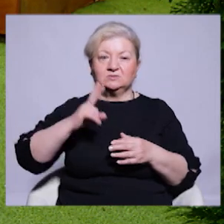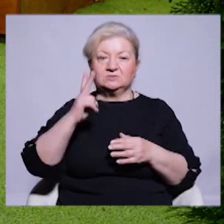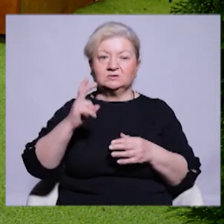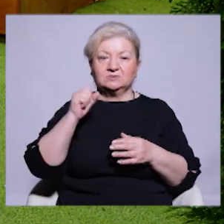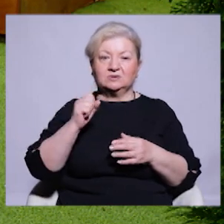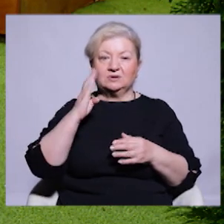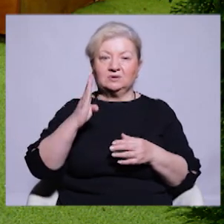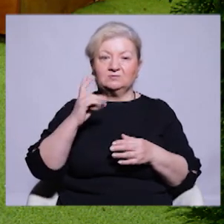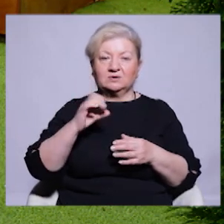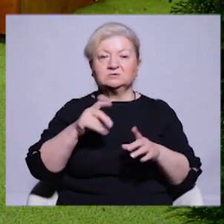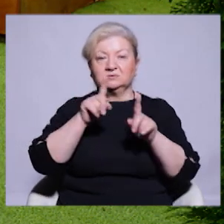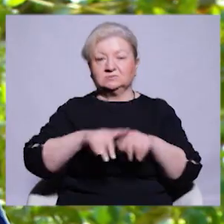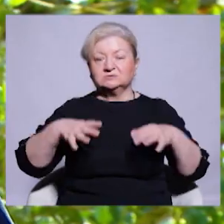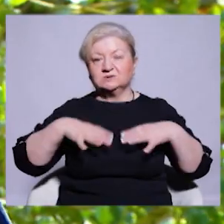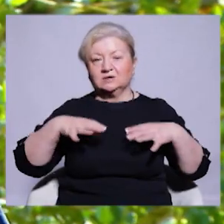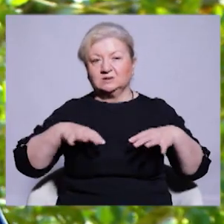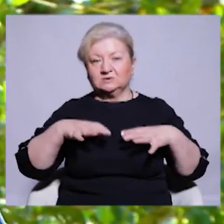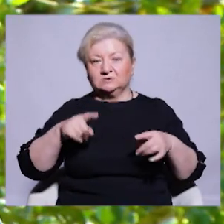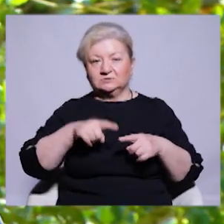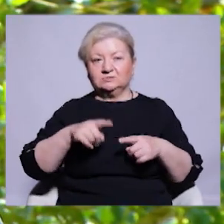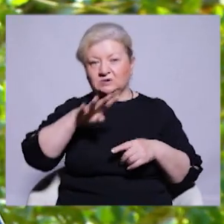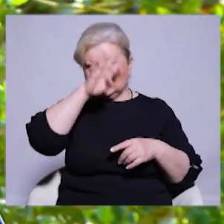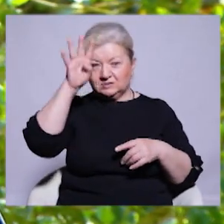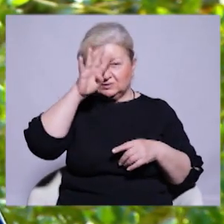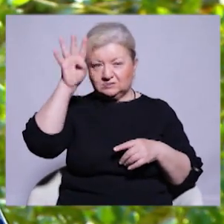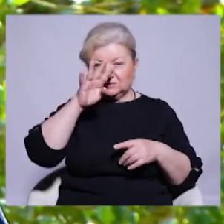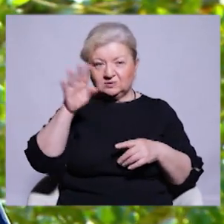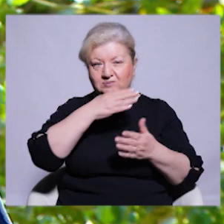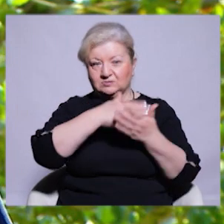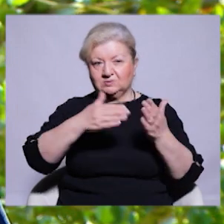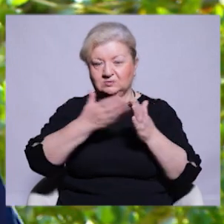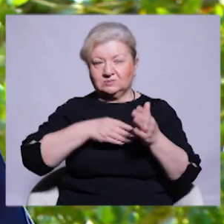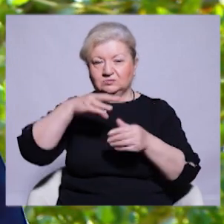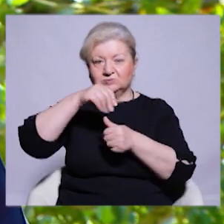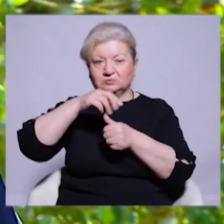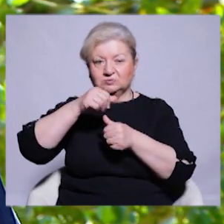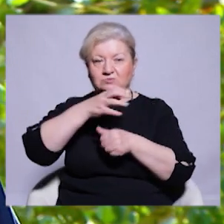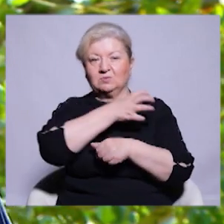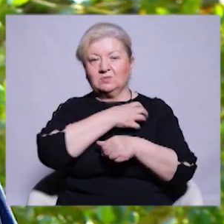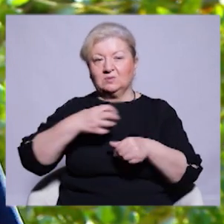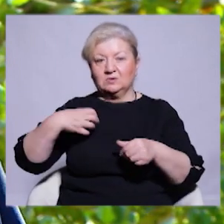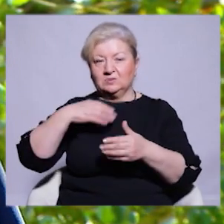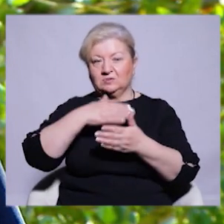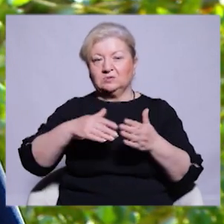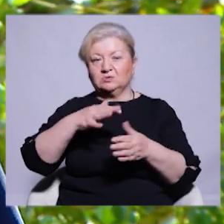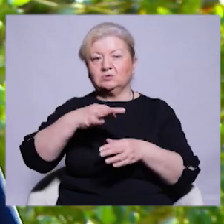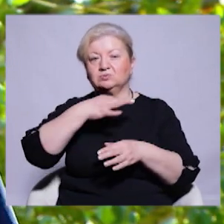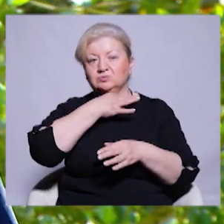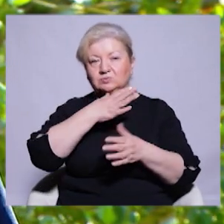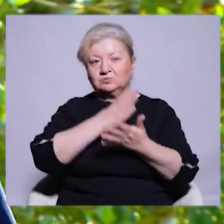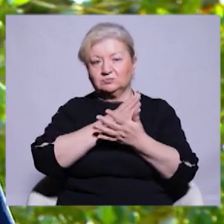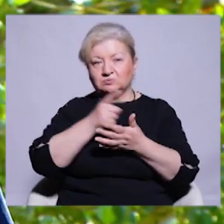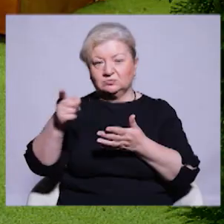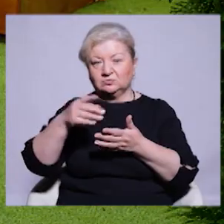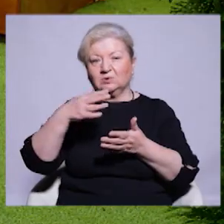უნდა, საქართველო. 428 წელს ირანი გააუქმებს მეფობას სომხეთში და მათ აქვს სურვილი, რომ ეს გააკეთოს, რა თქმა